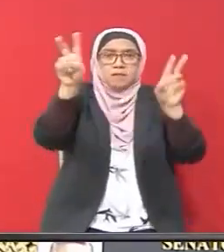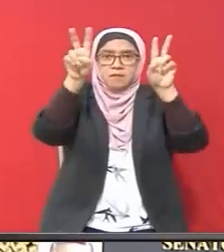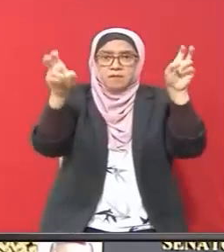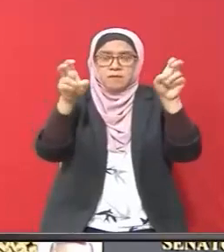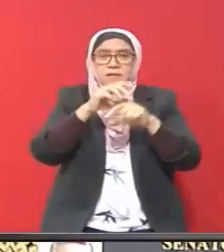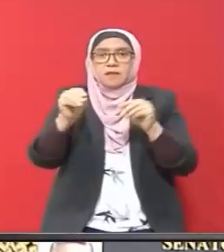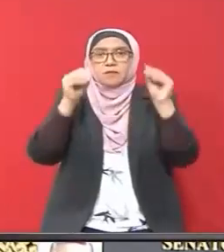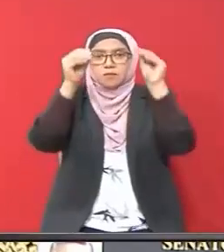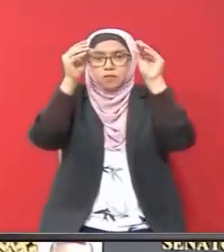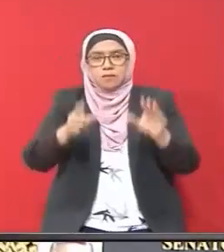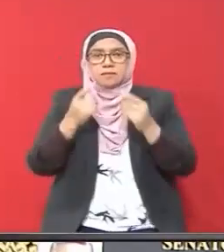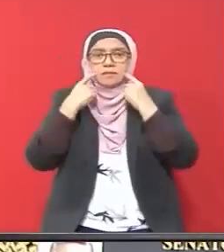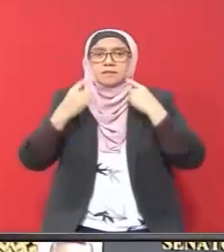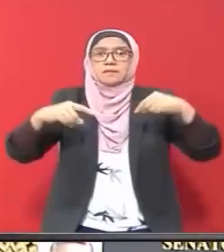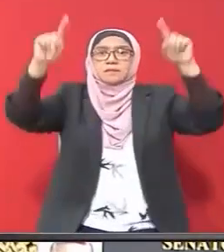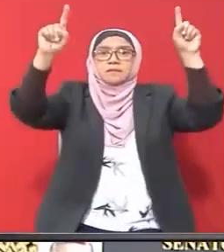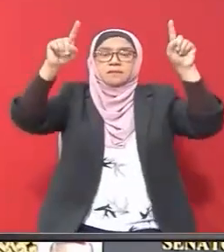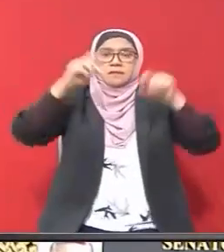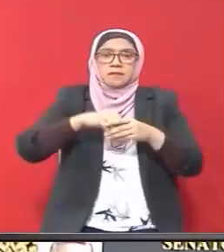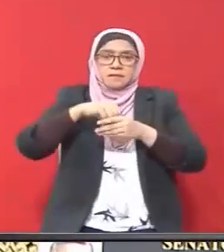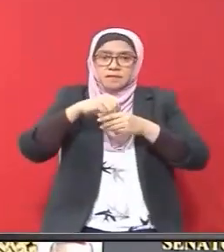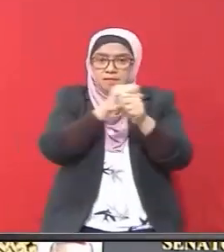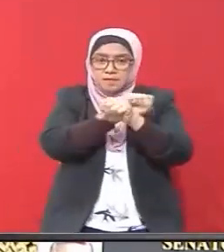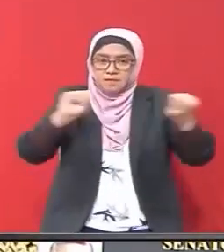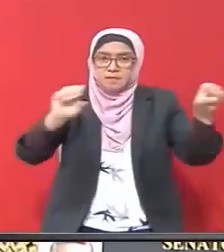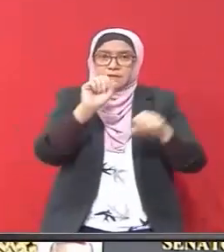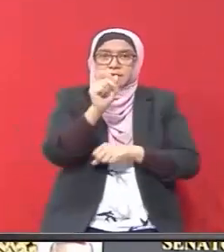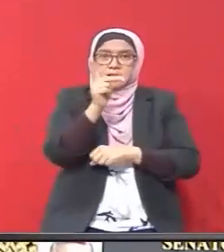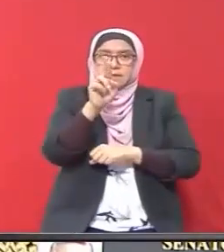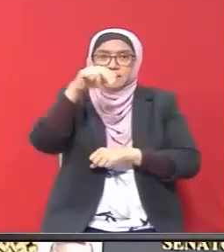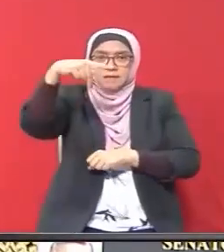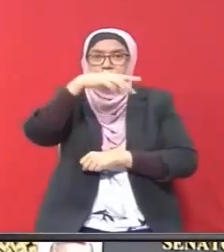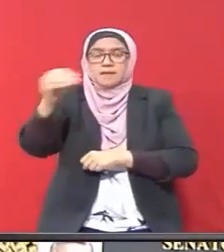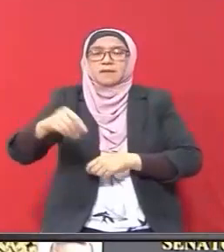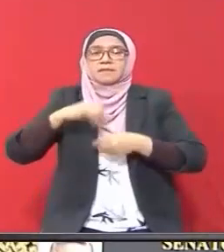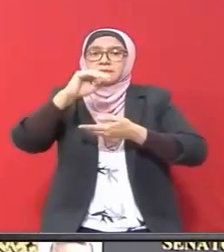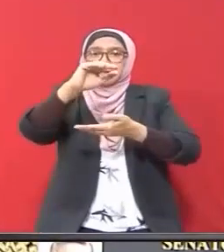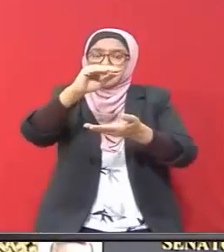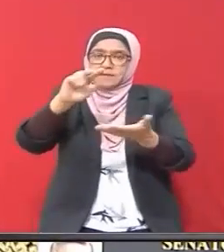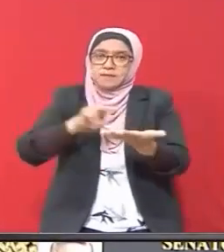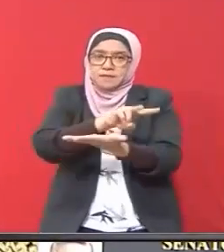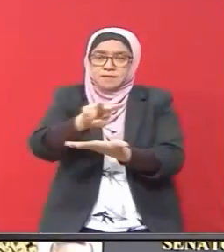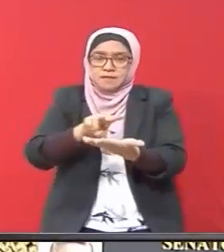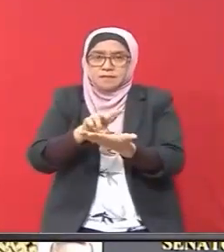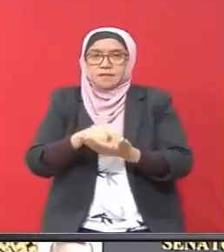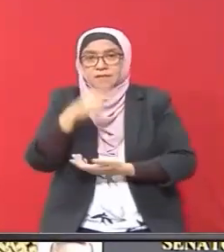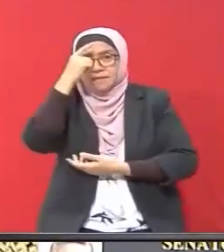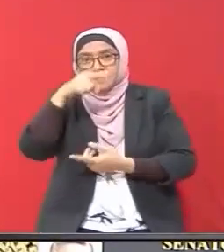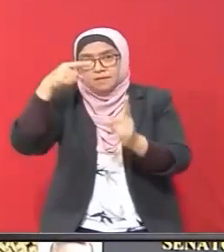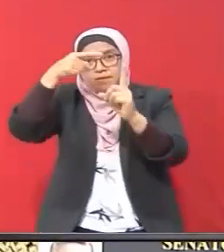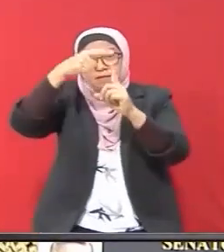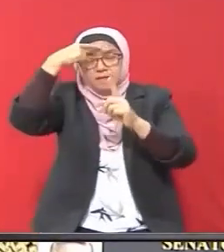penyediaan script serta penyampaian widyo ini bertujuan untuk memastikan video yang dihasilkan